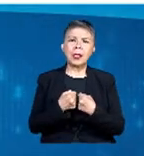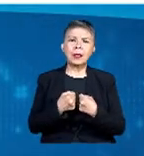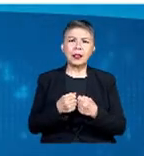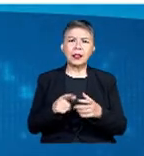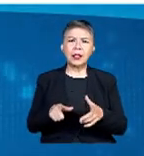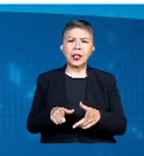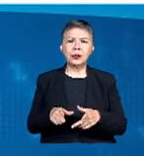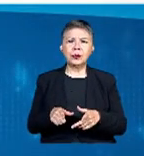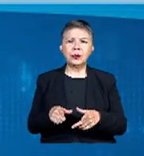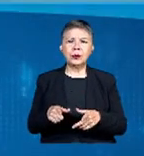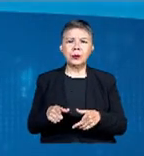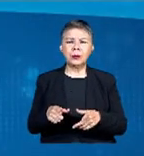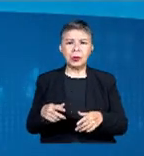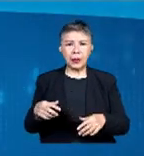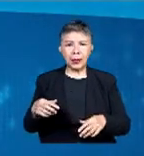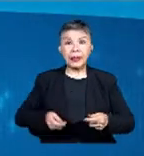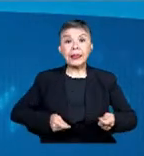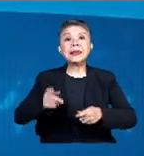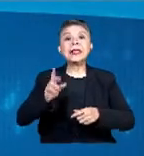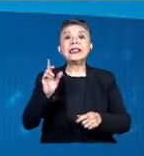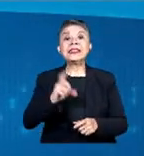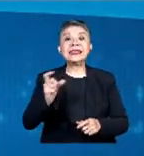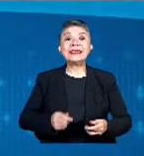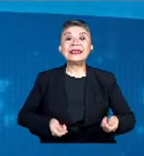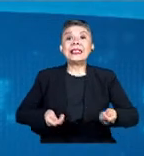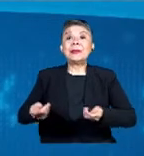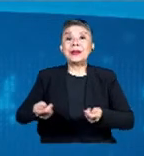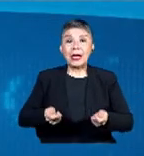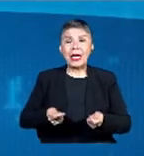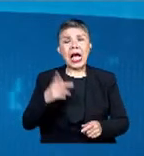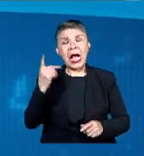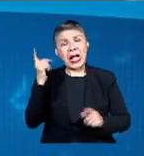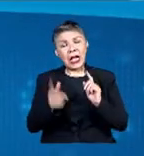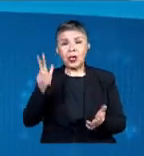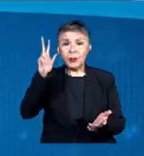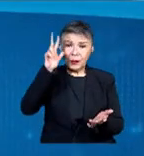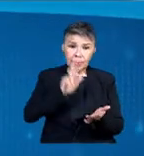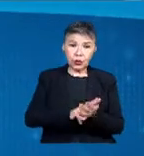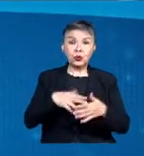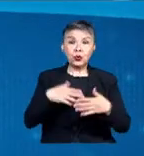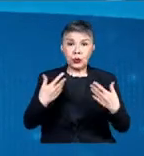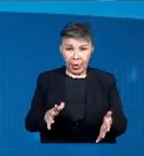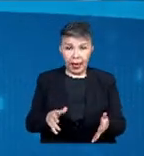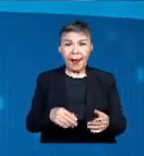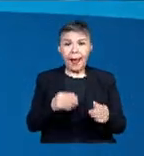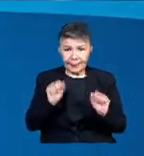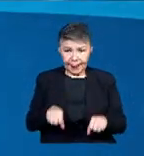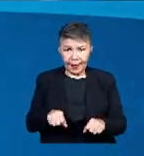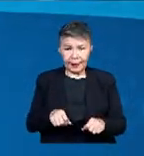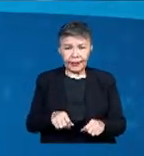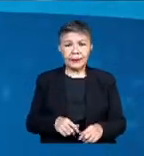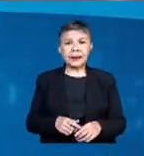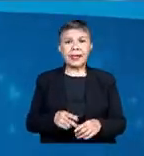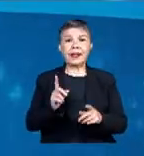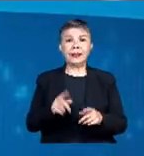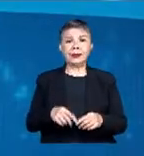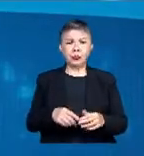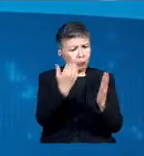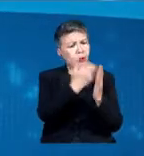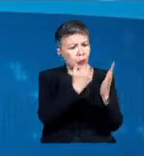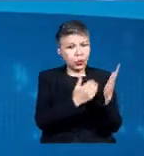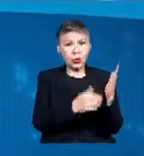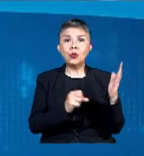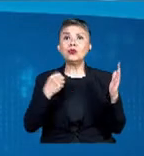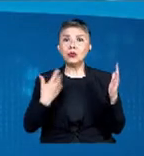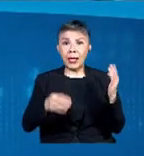adalah diimplementasi. Kalau kebijakan ini sudah dibuat, di sini target capaiannya itu sudah ada